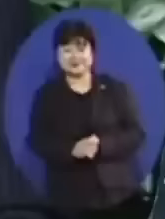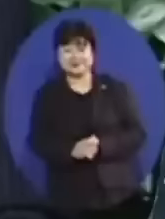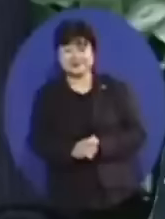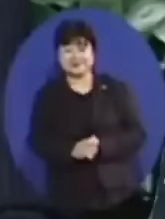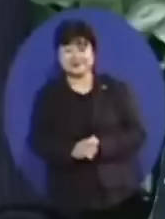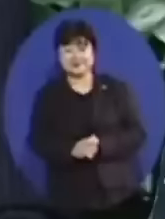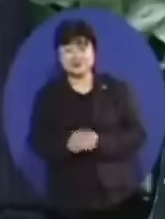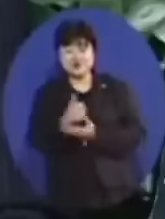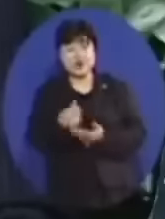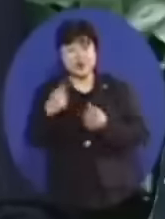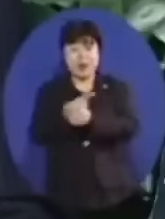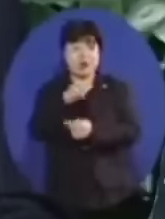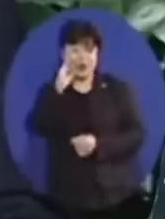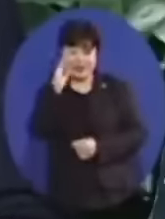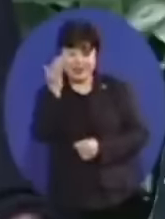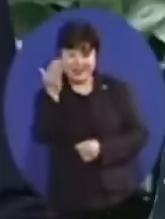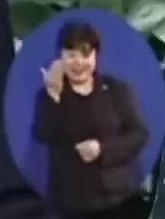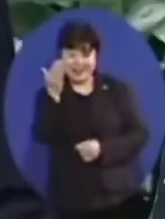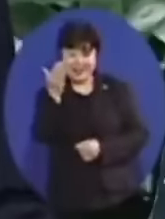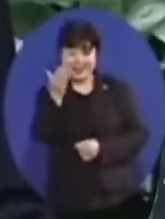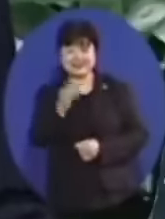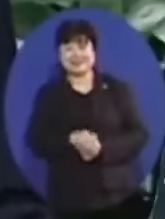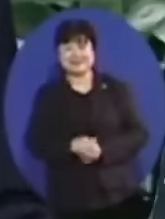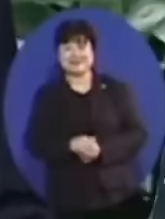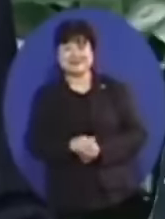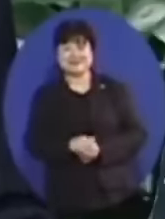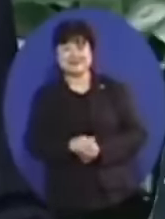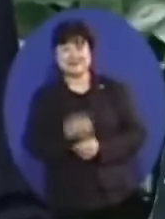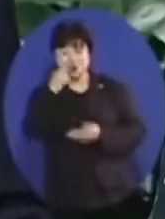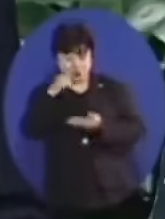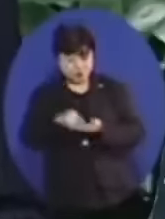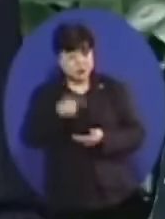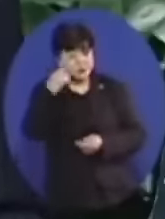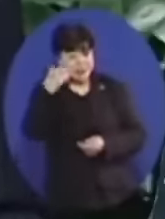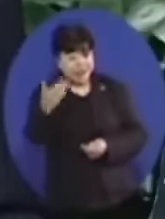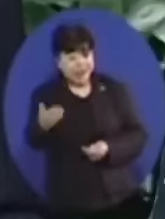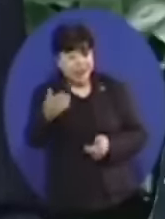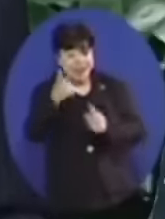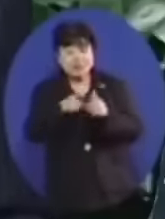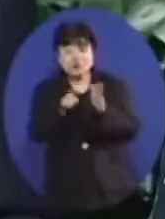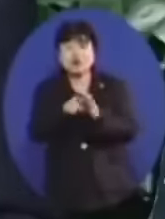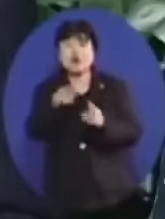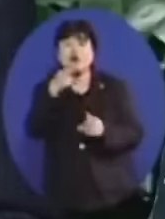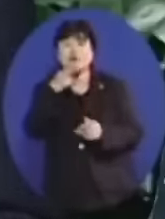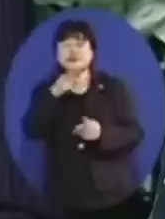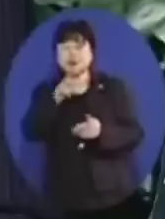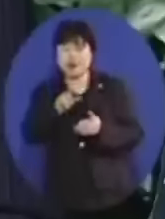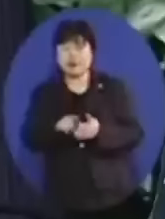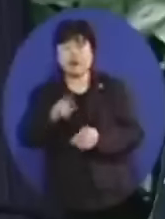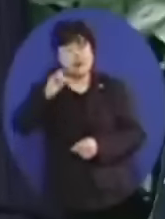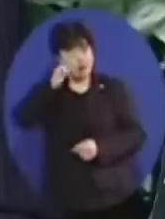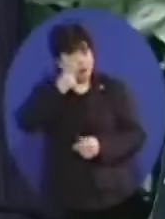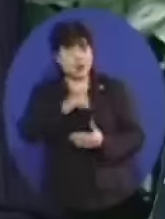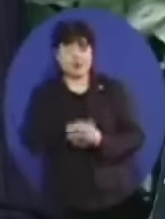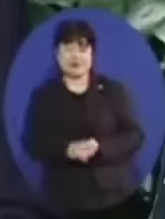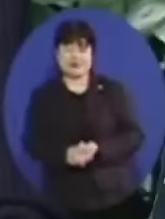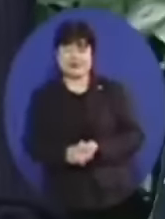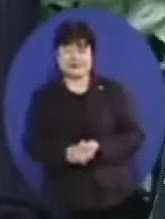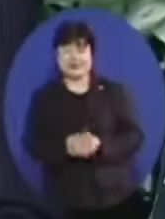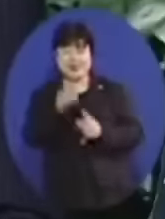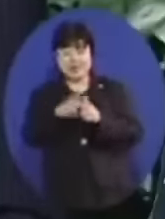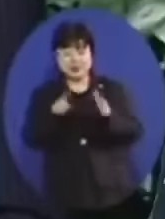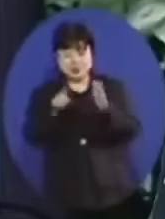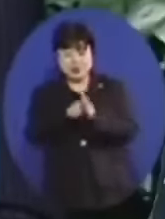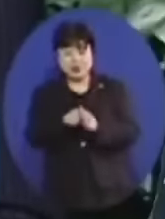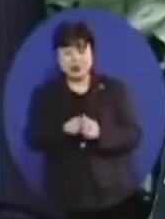운명이 바꿔집니다. 근데 그렇게 하기가 쉽습니까? 예수님 믿지 않고는 그렇게 안 돼요. 예수님